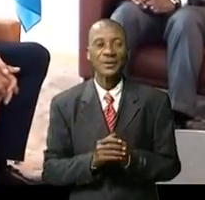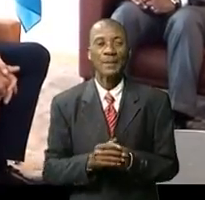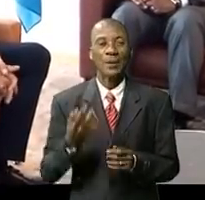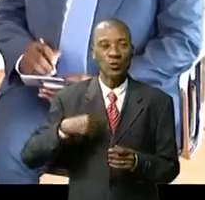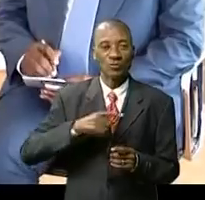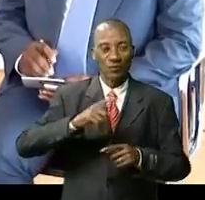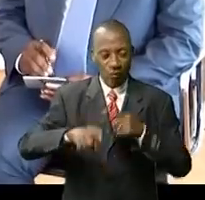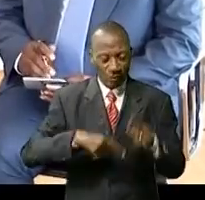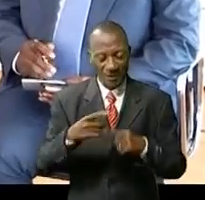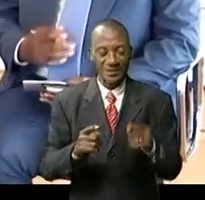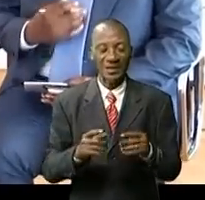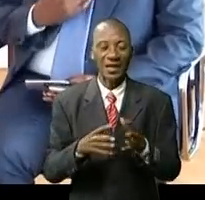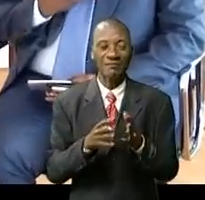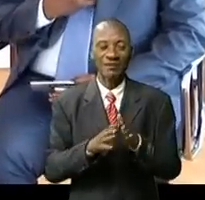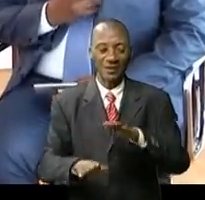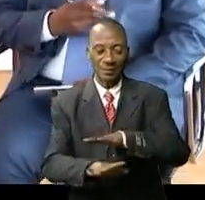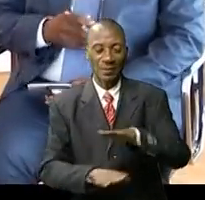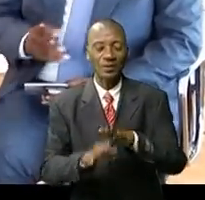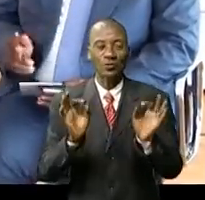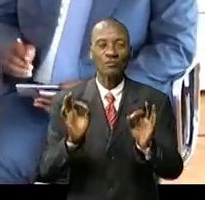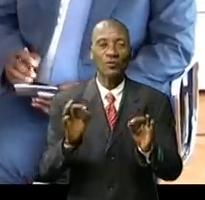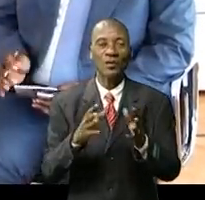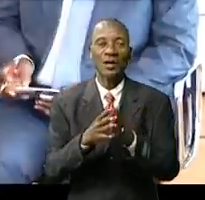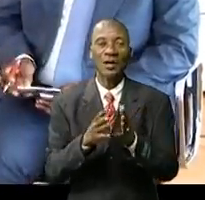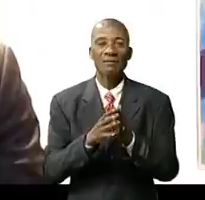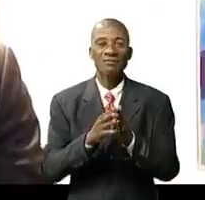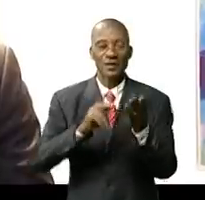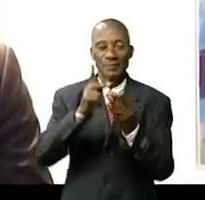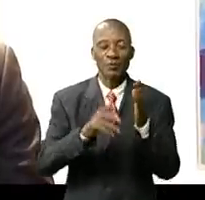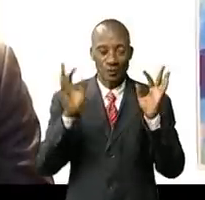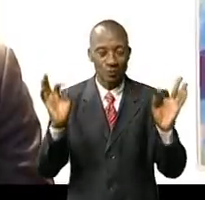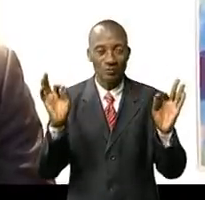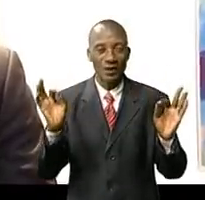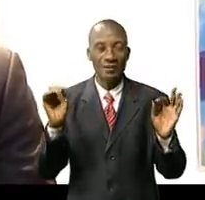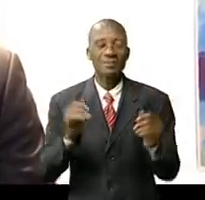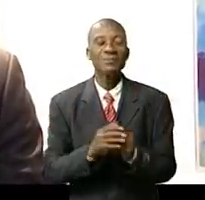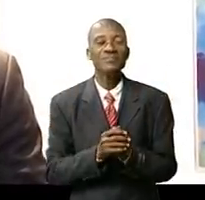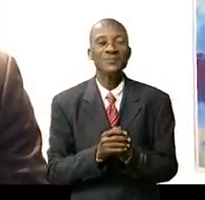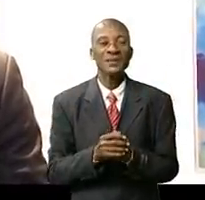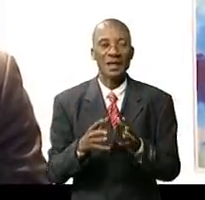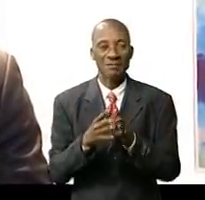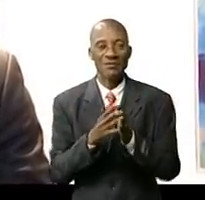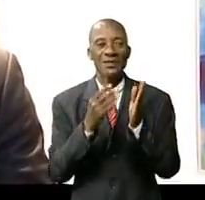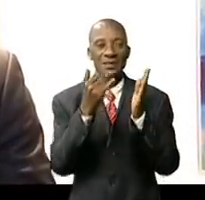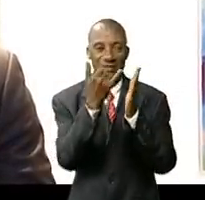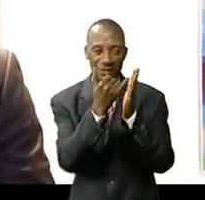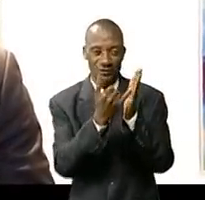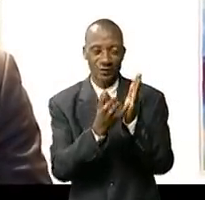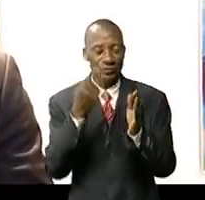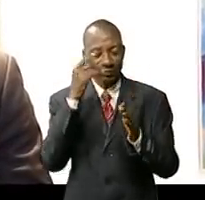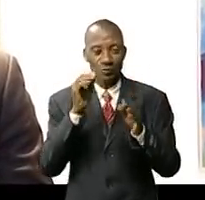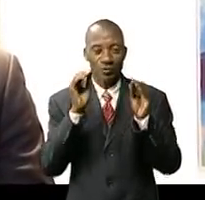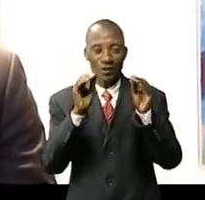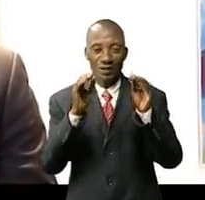nouvelles bases avec un nouveau projet qui inclut également l'identification des enseignants